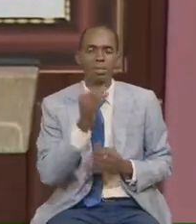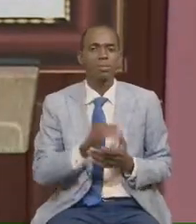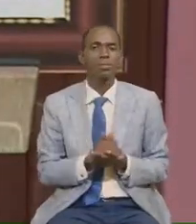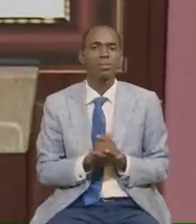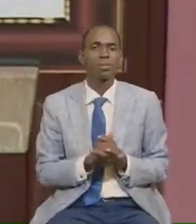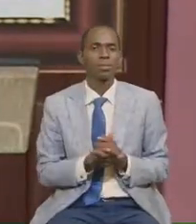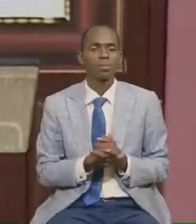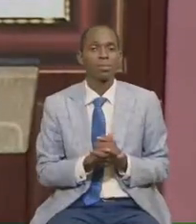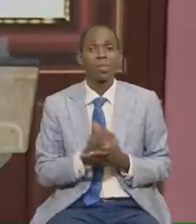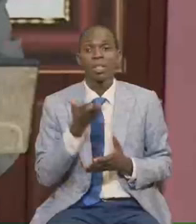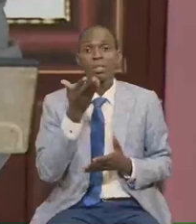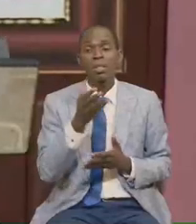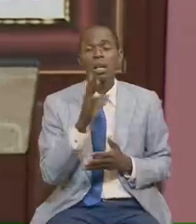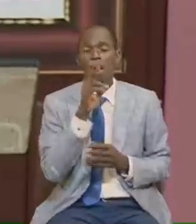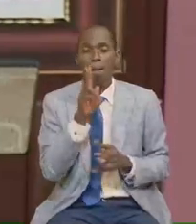qui pensent